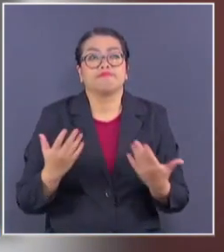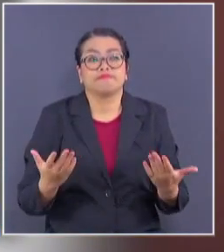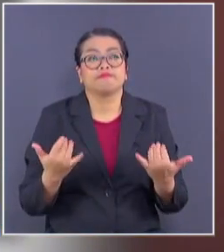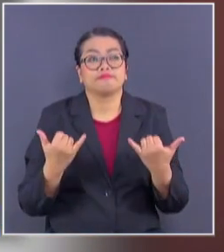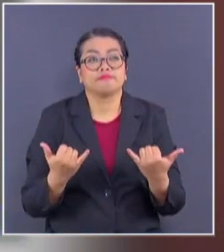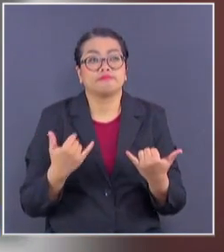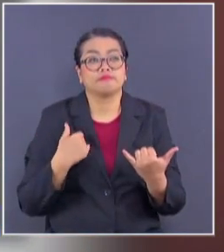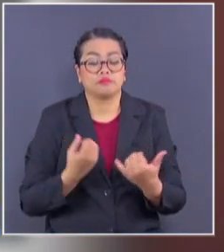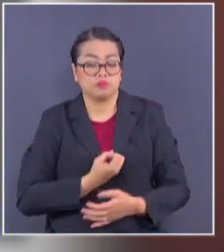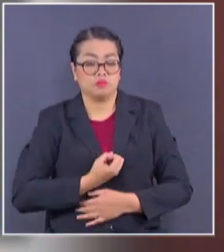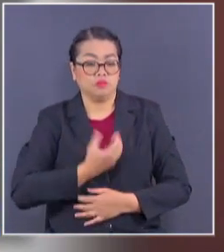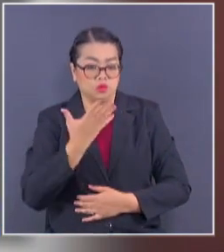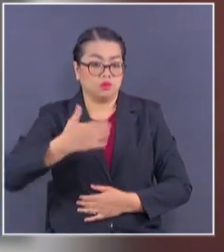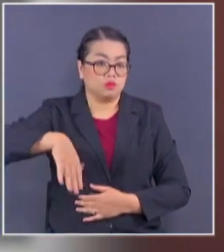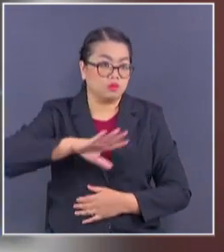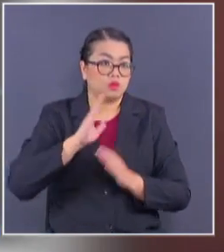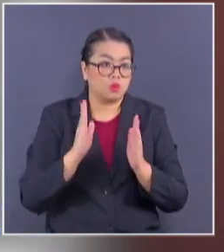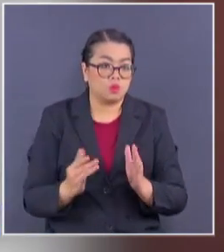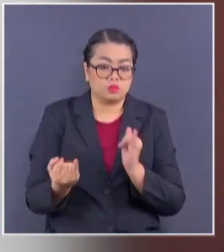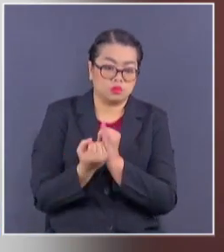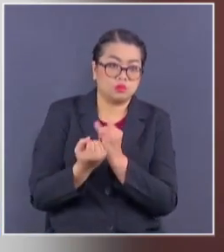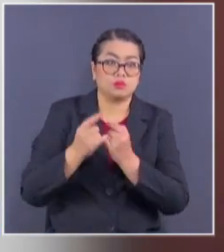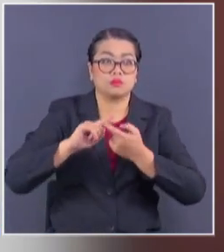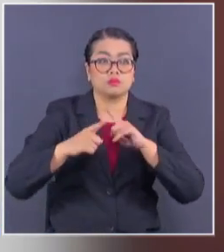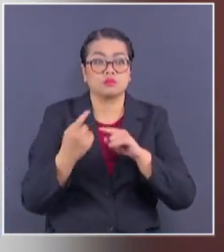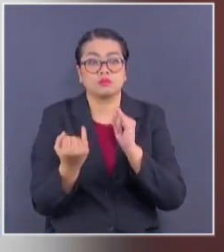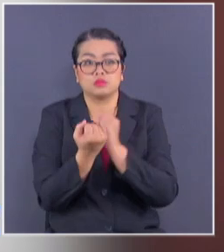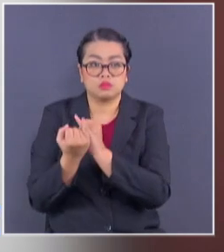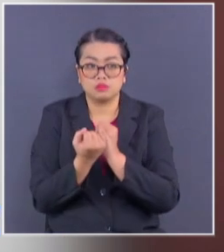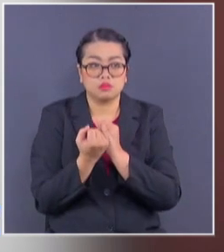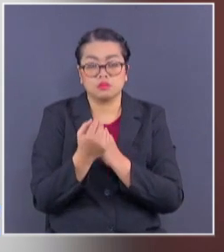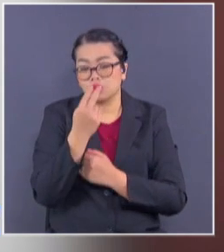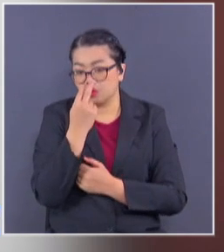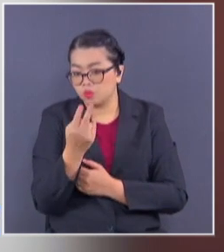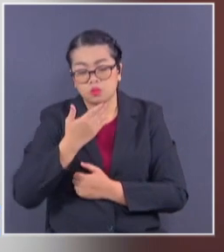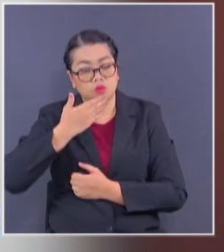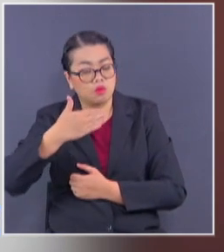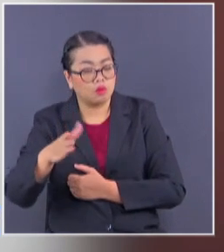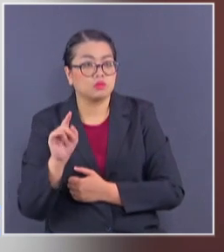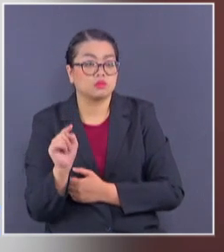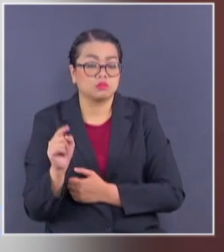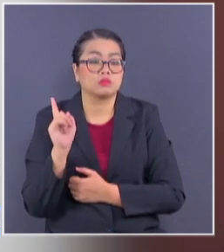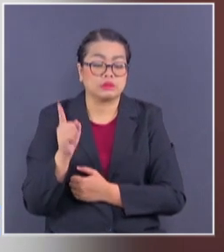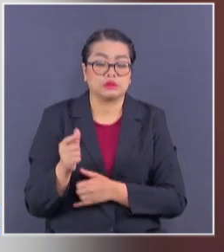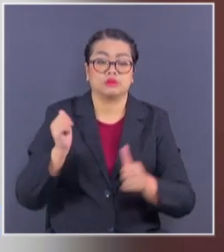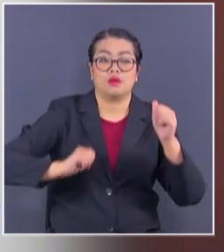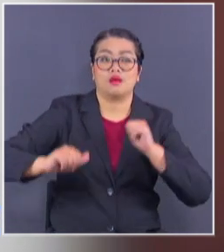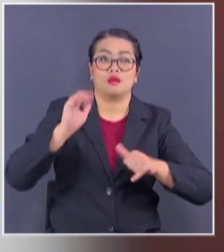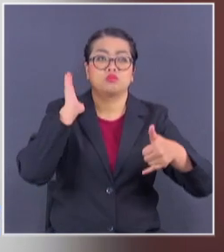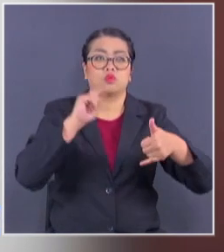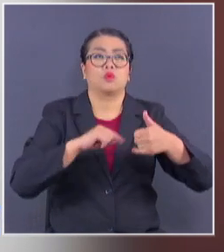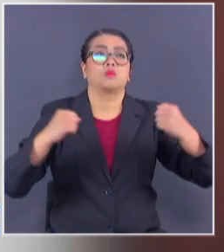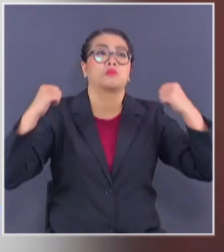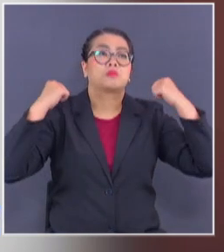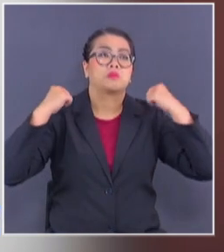าวนี้สร้างความตกใจให้บุคคลใกล้ชิดเพื่อนพ้องและแฟนๆที่ติดตามเป็นอย่างมากนะคะเพราะปกตินักแสดงหนุ่มเป็นคนที่แข็ง